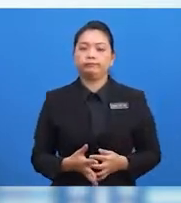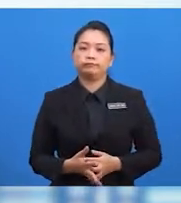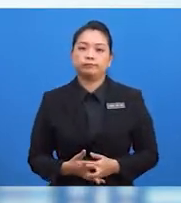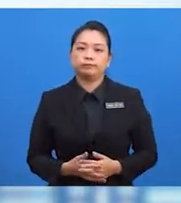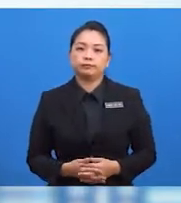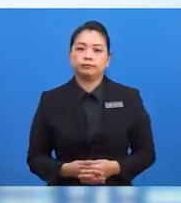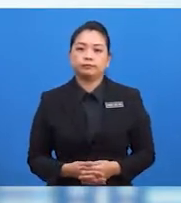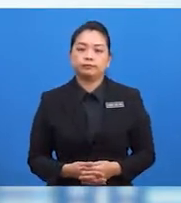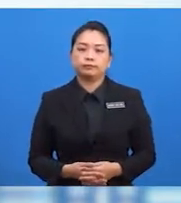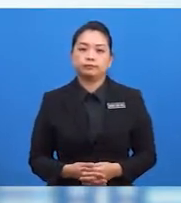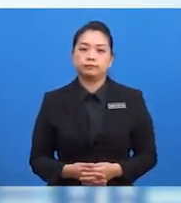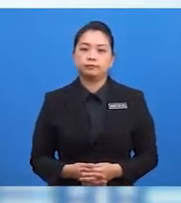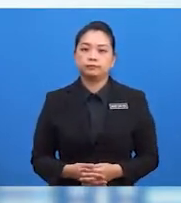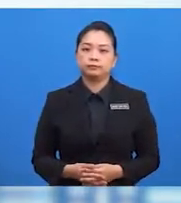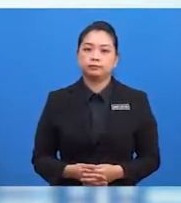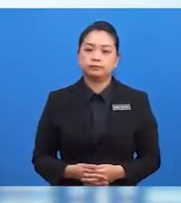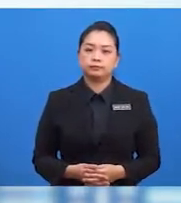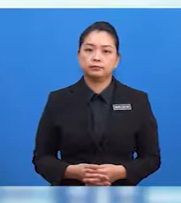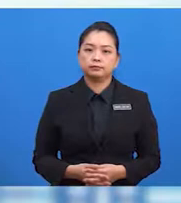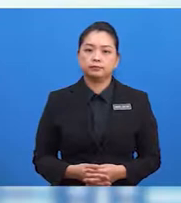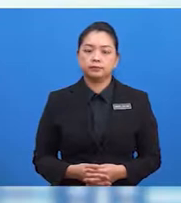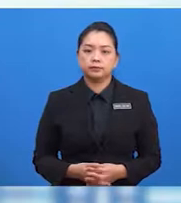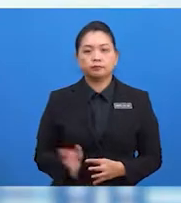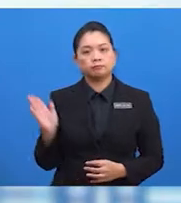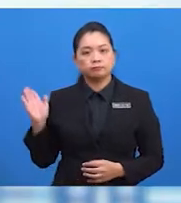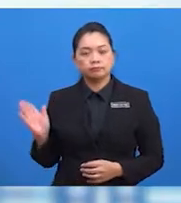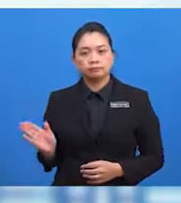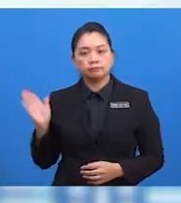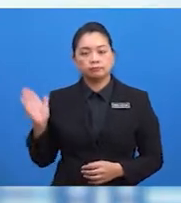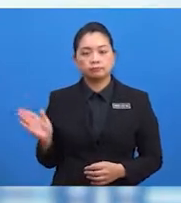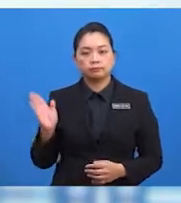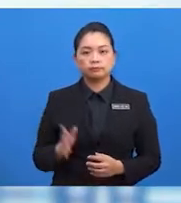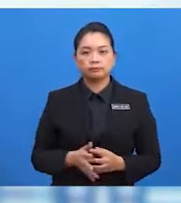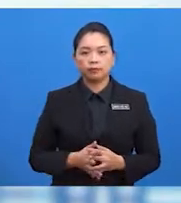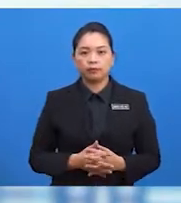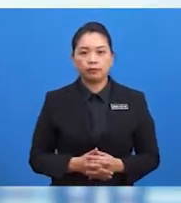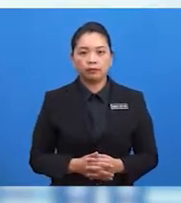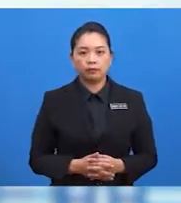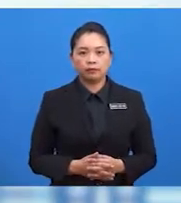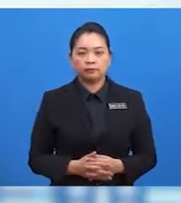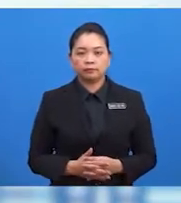Berikut adalah contoh-contoh perkhidmatan ekonomi yang telah disediakan oleh kerajaan.